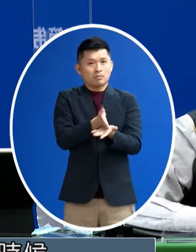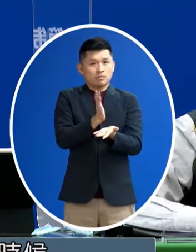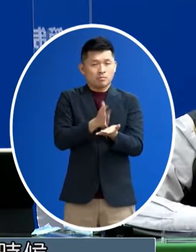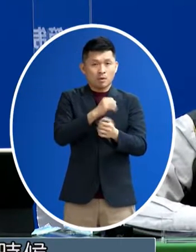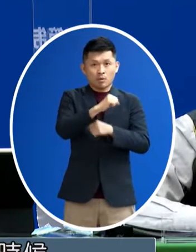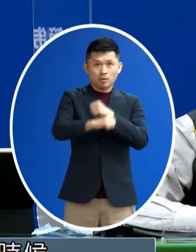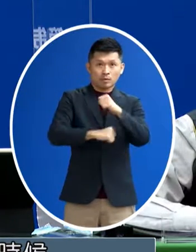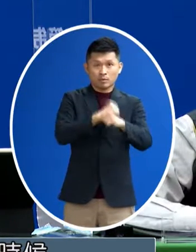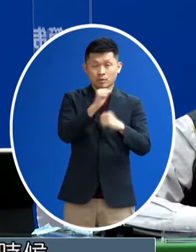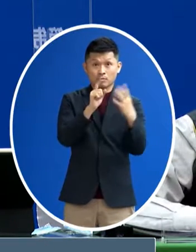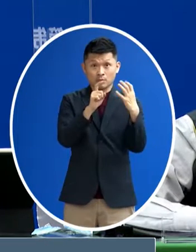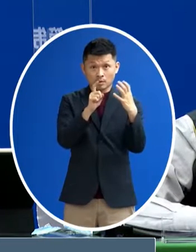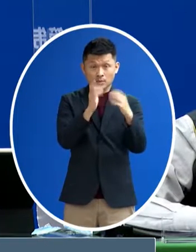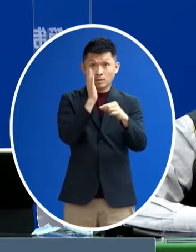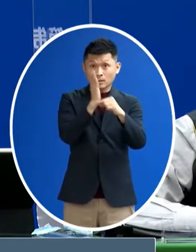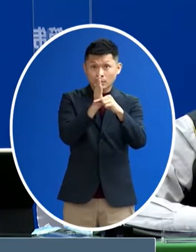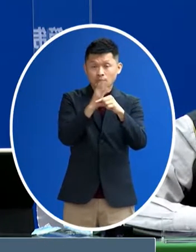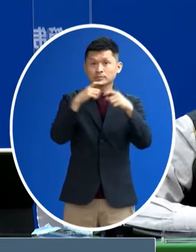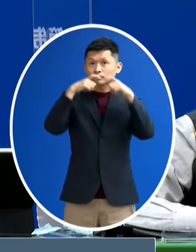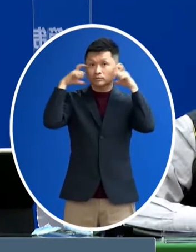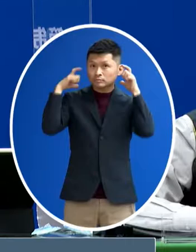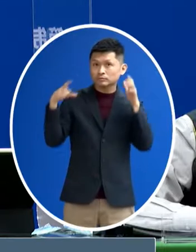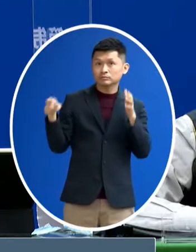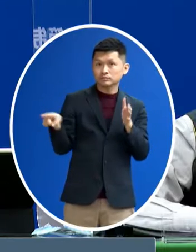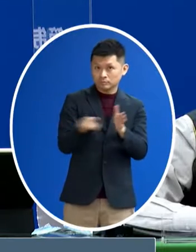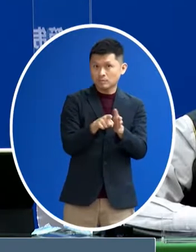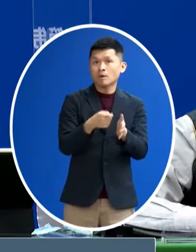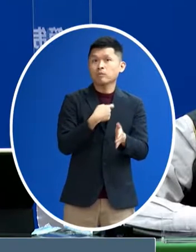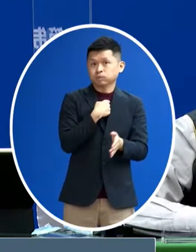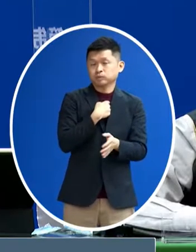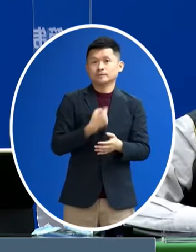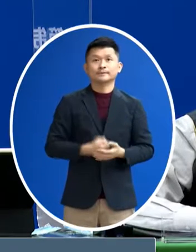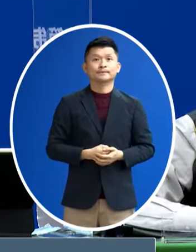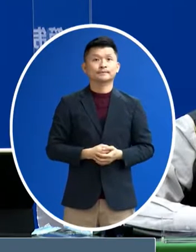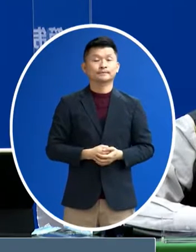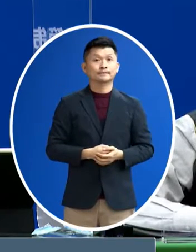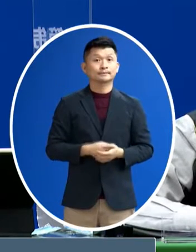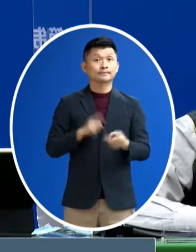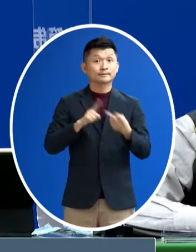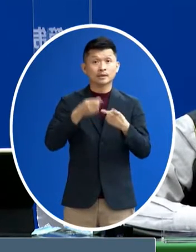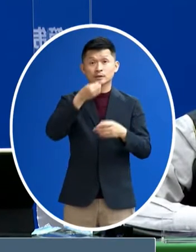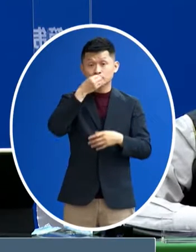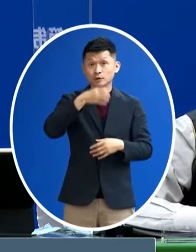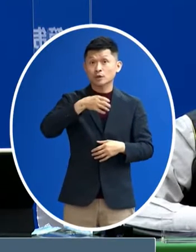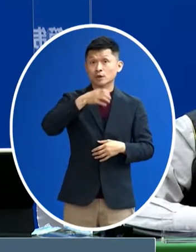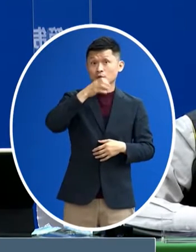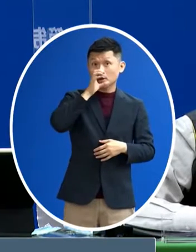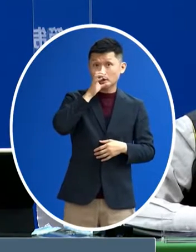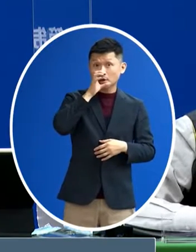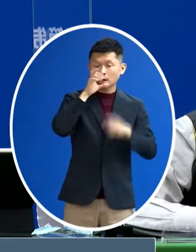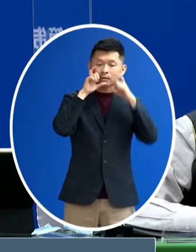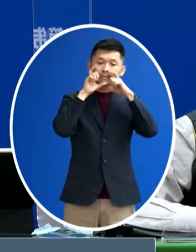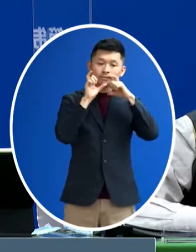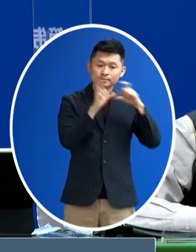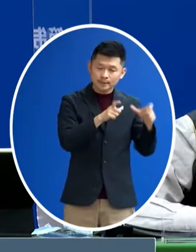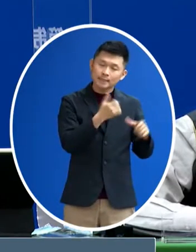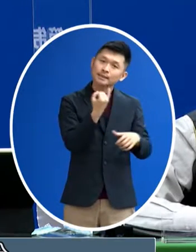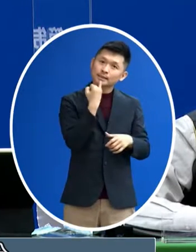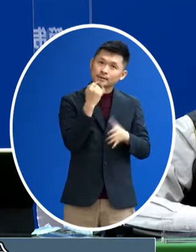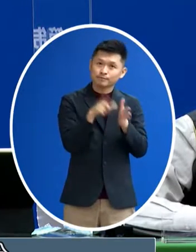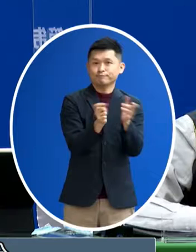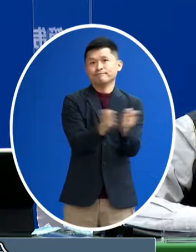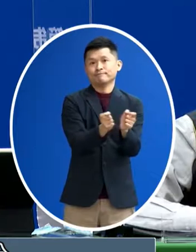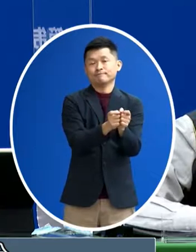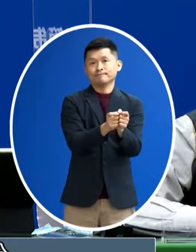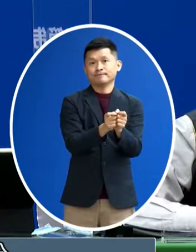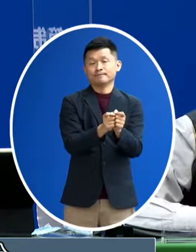式活动的时候，必须全程佩戴口罩。那除了饮食期间可以暂时脱掉口罩以外，其